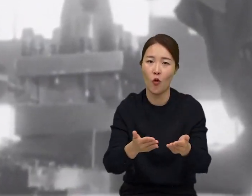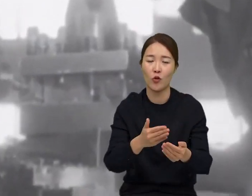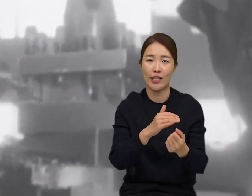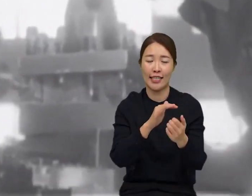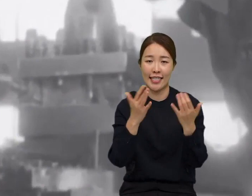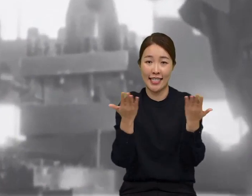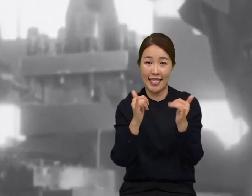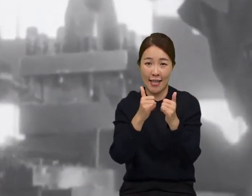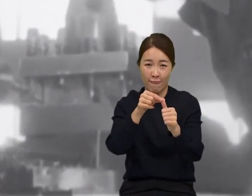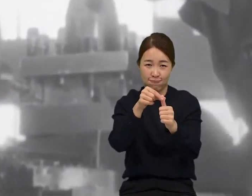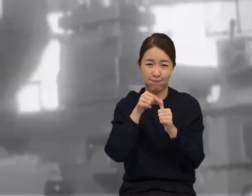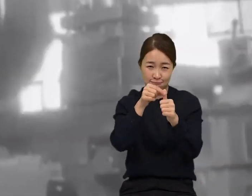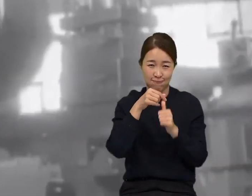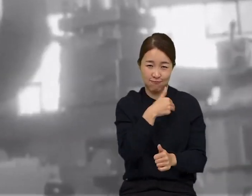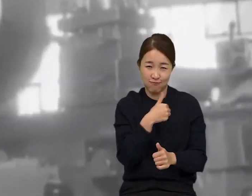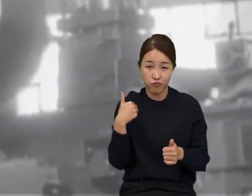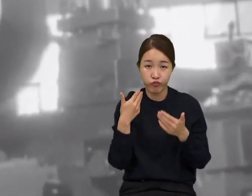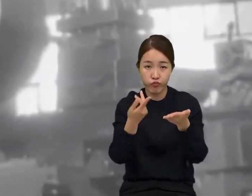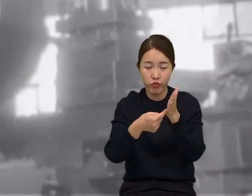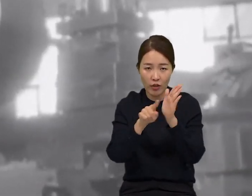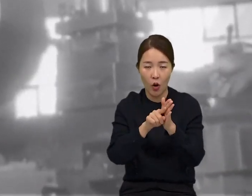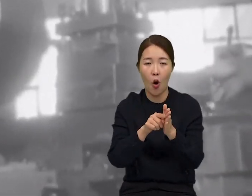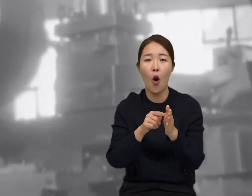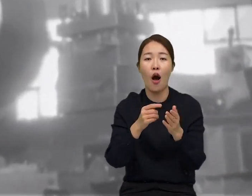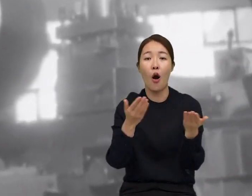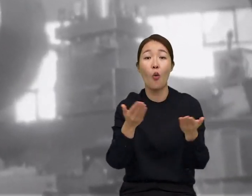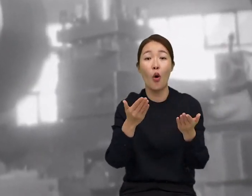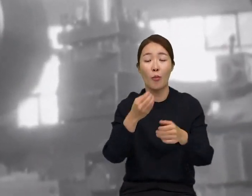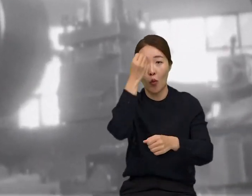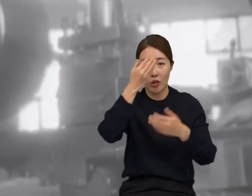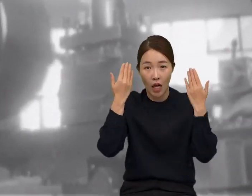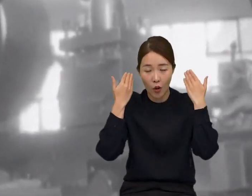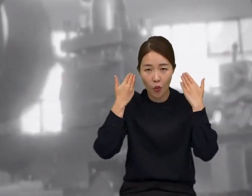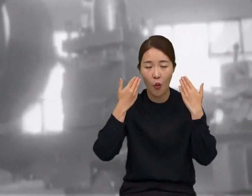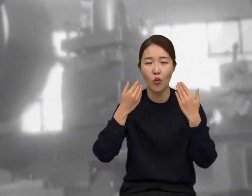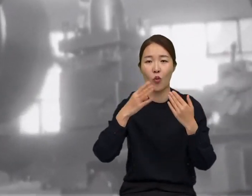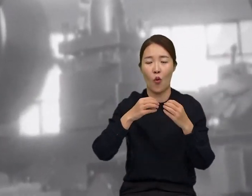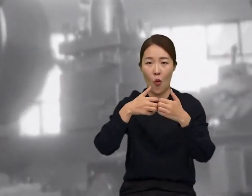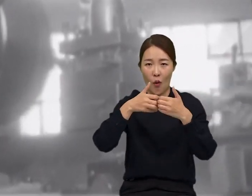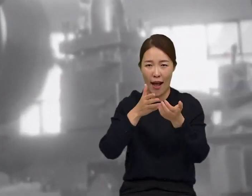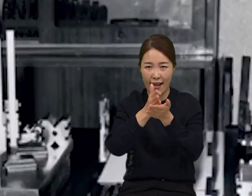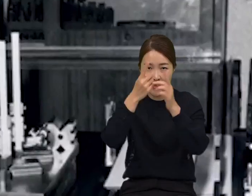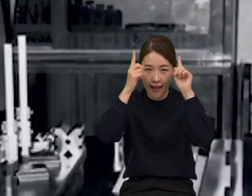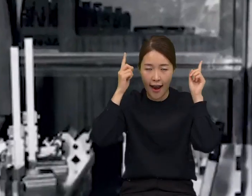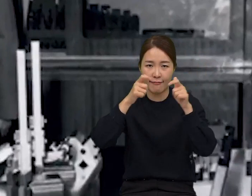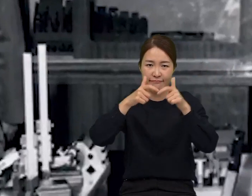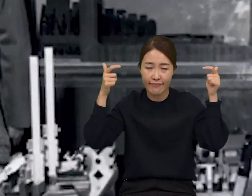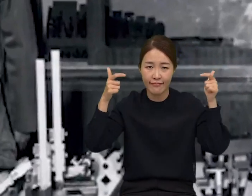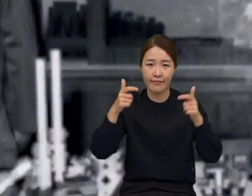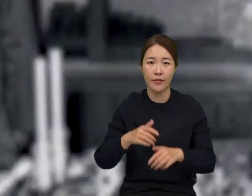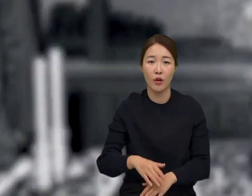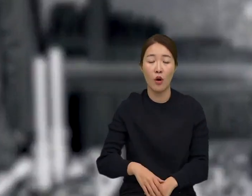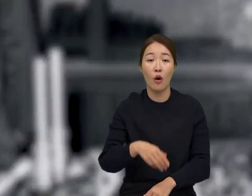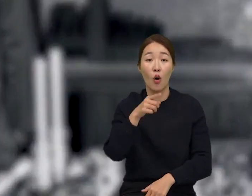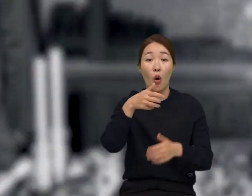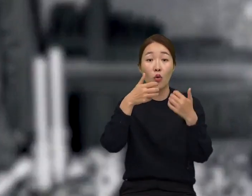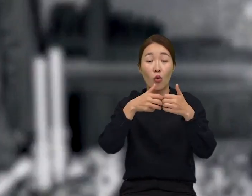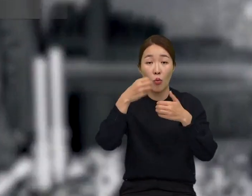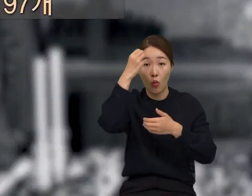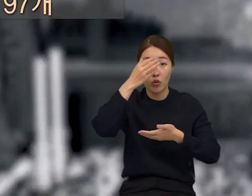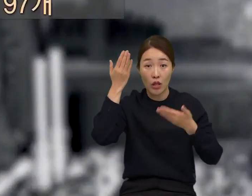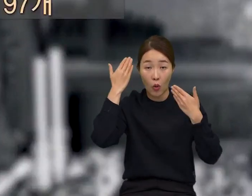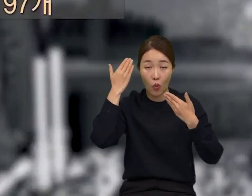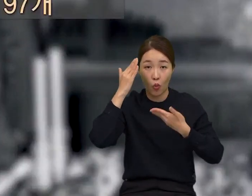있도록 공업고등학교와 공과대학의 입학 정원을 획기적으로 늘렸다. 공업 고교 수는 8년